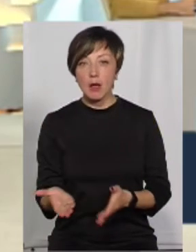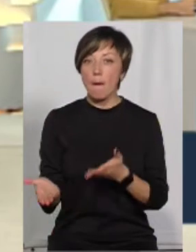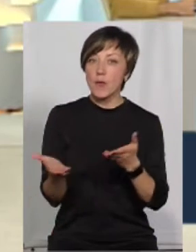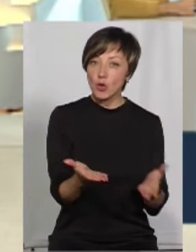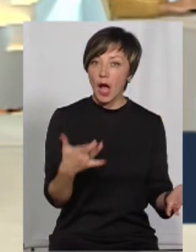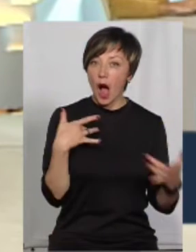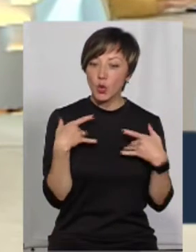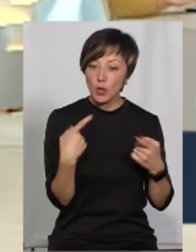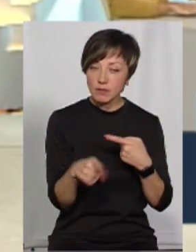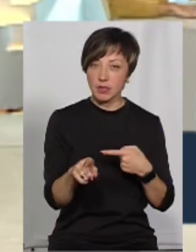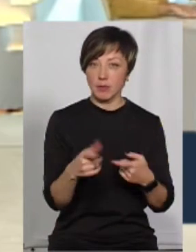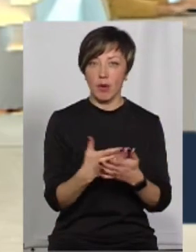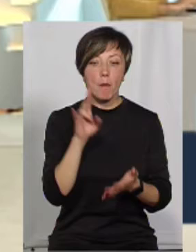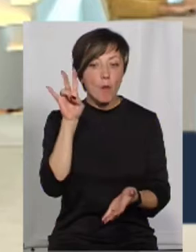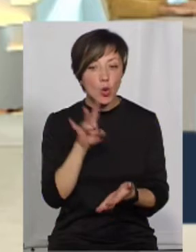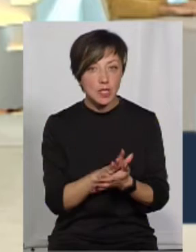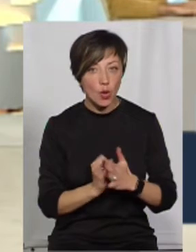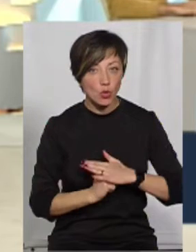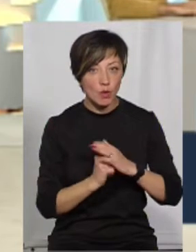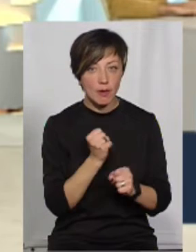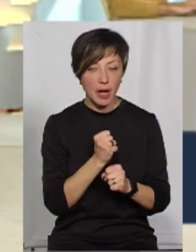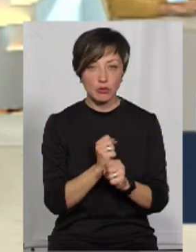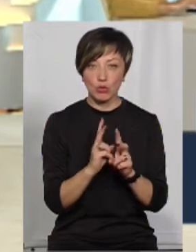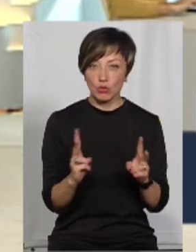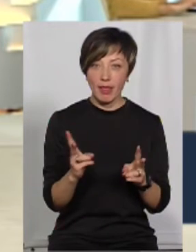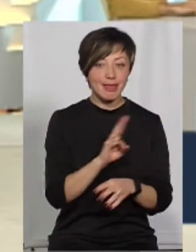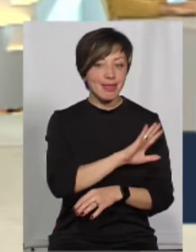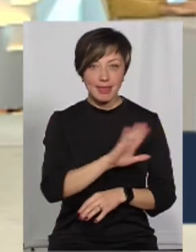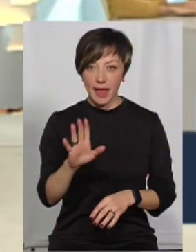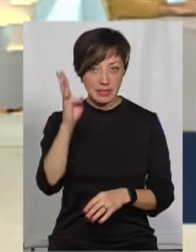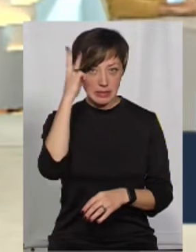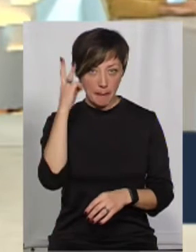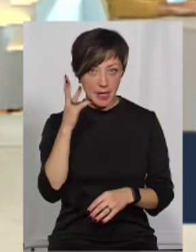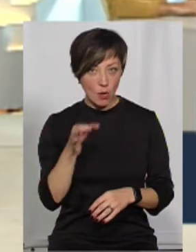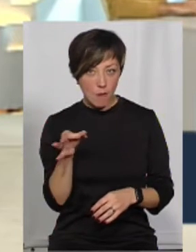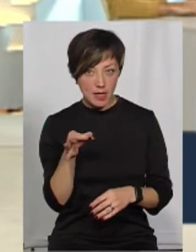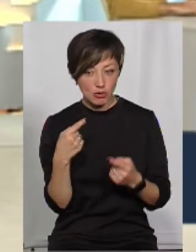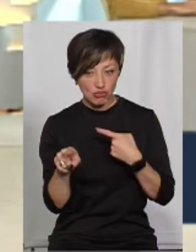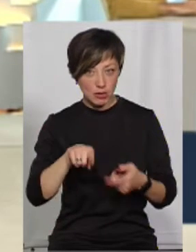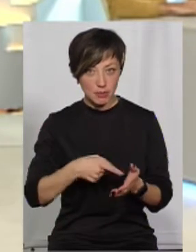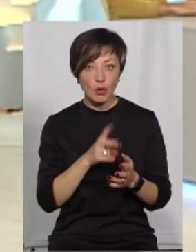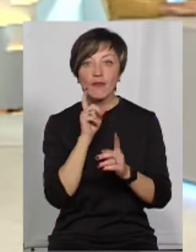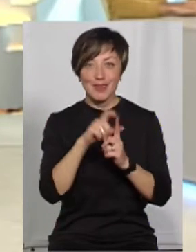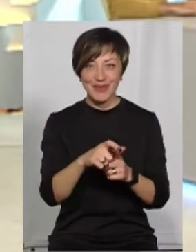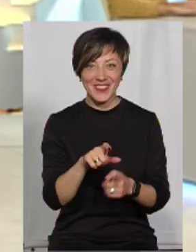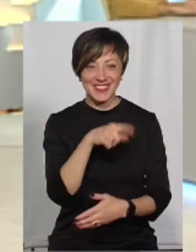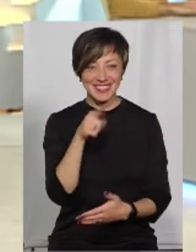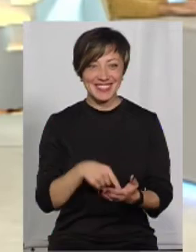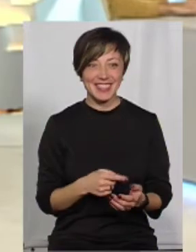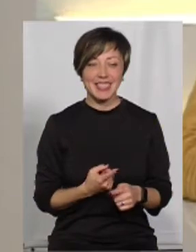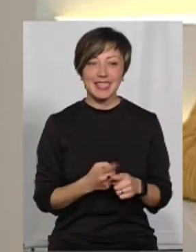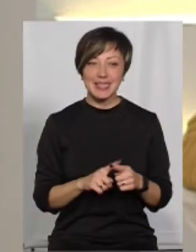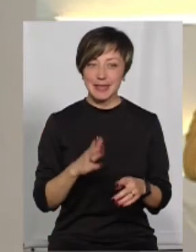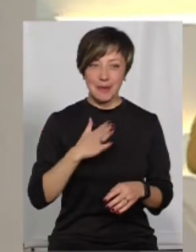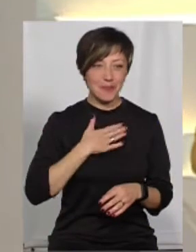запрошуєте? Можливо, хтось на постійній основі працює, не з Хмельницького, не з області. Хто відповість? Це знову